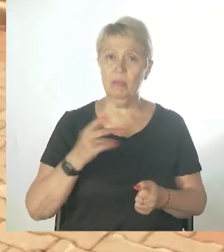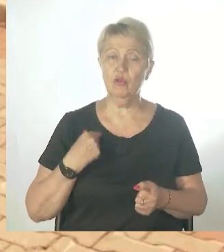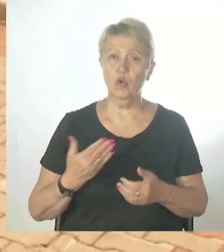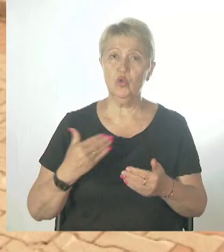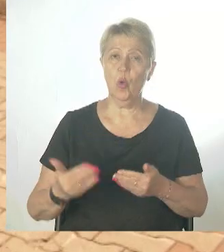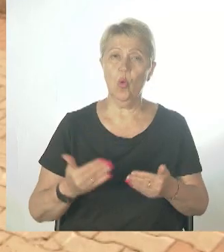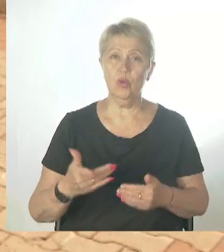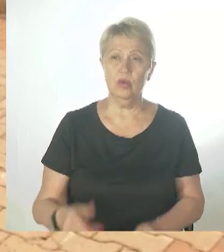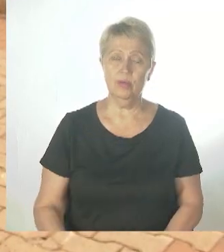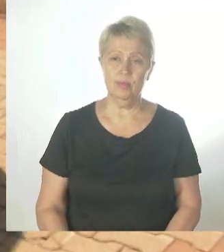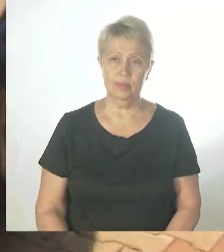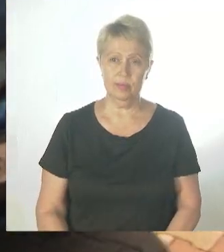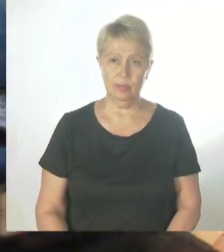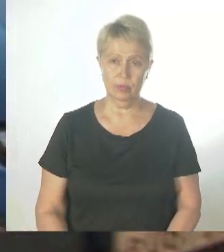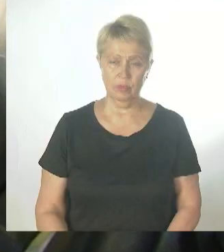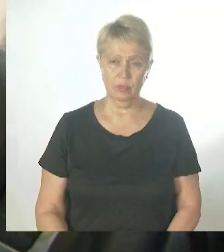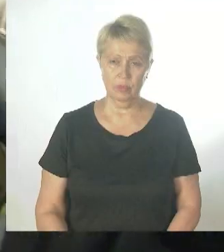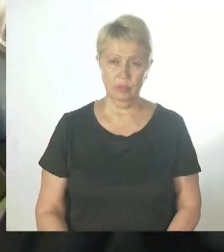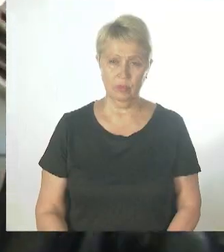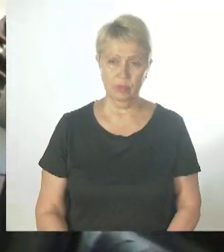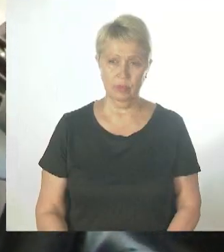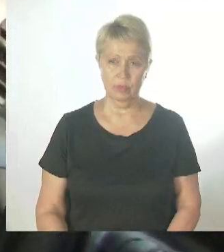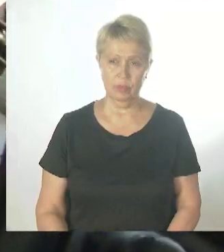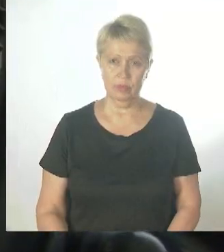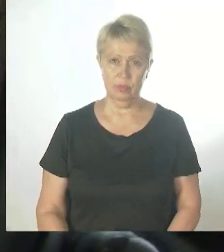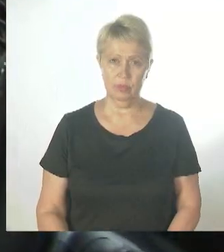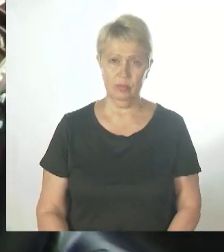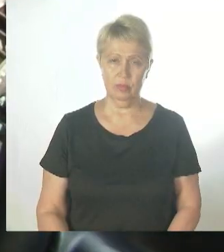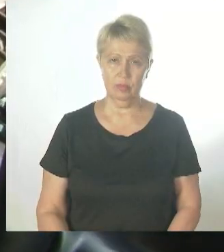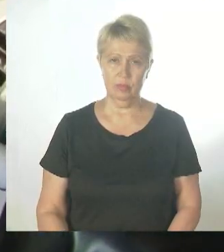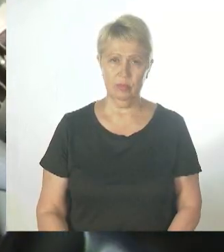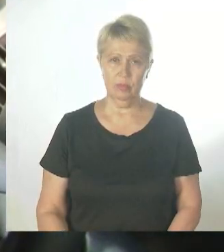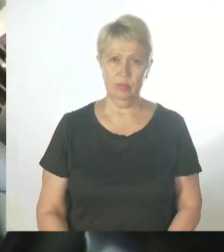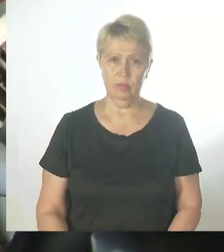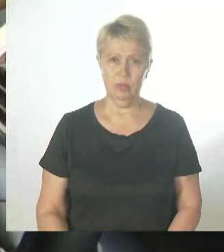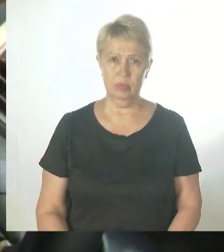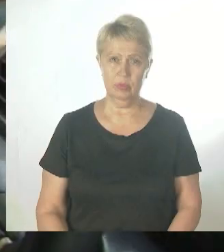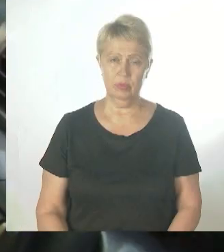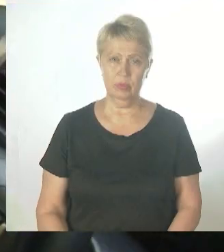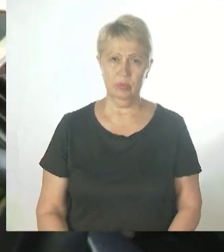Улица Сергиева,